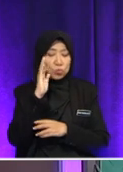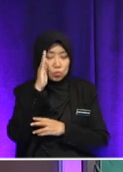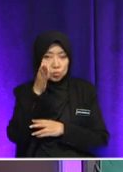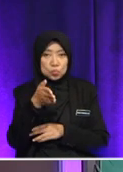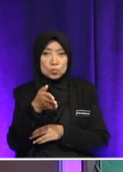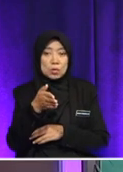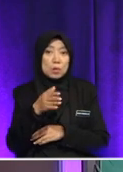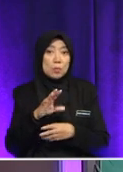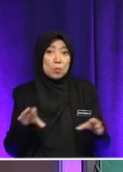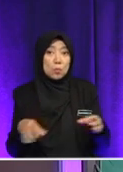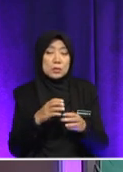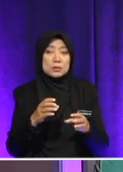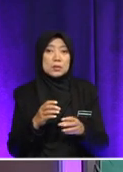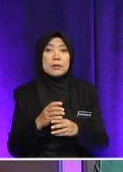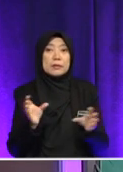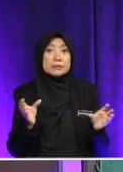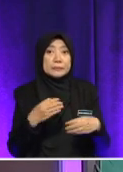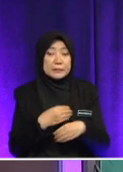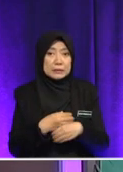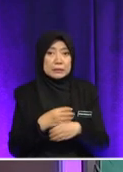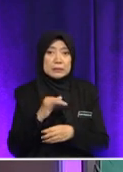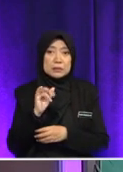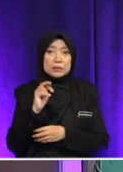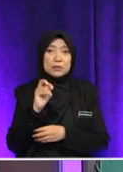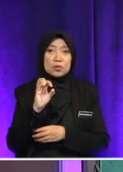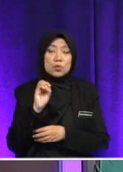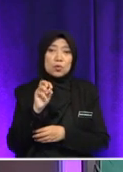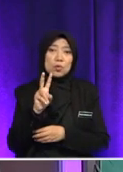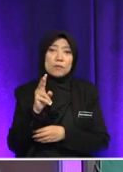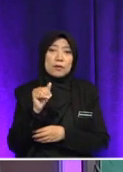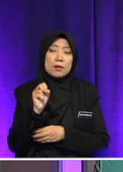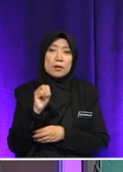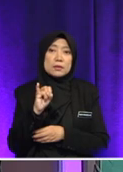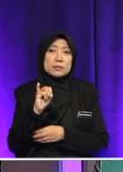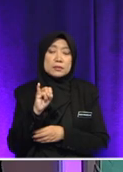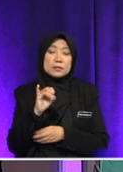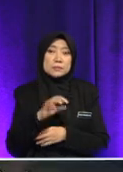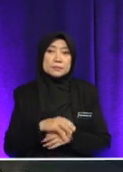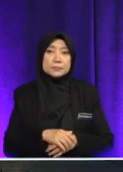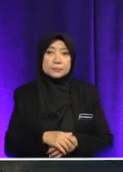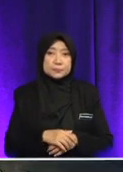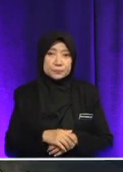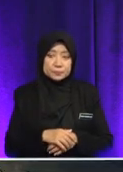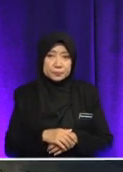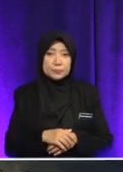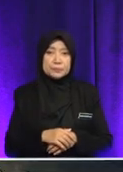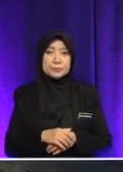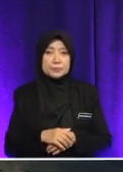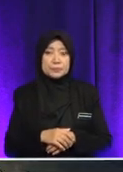pada eksperimen sekarang nih Saya akan bergerak kepada amiral